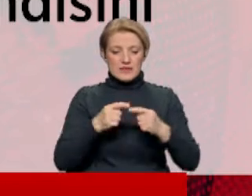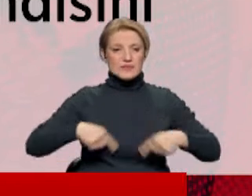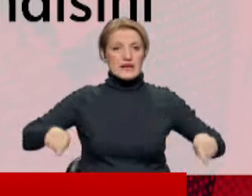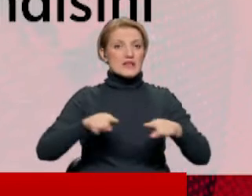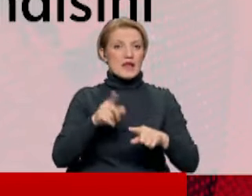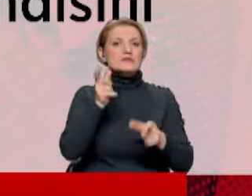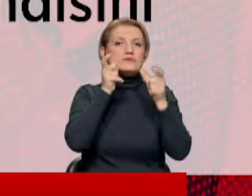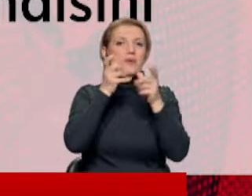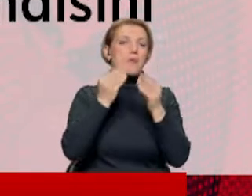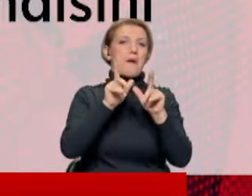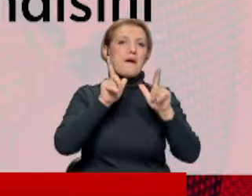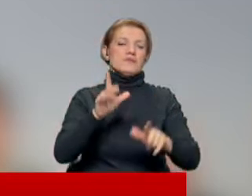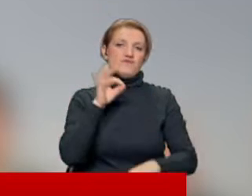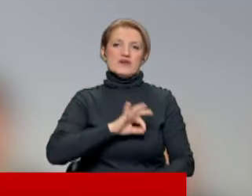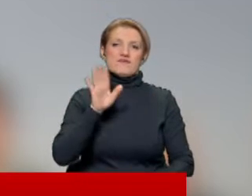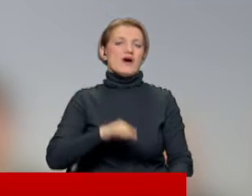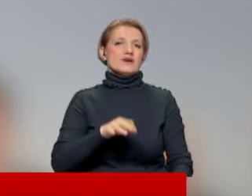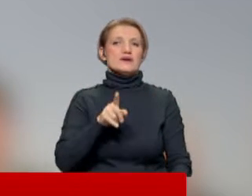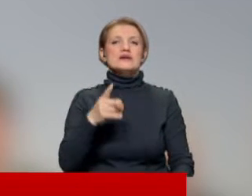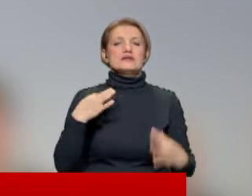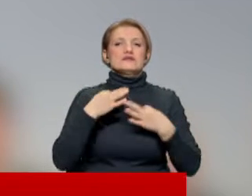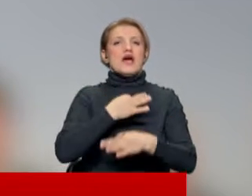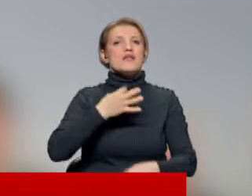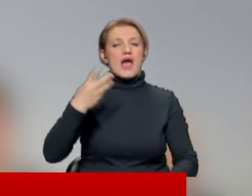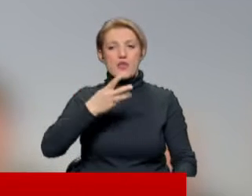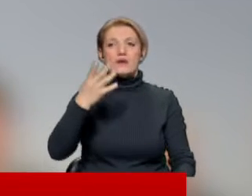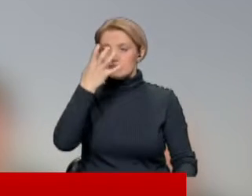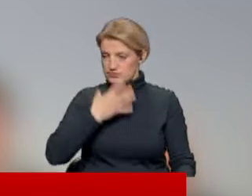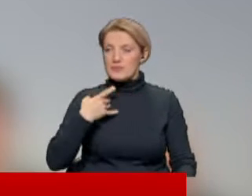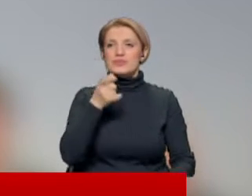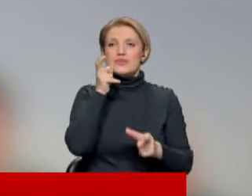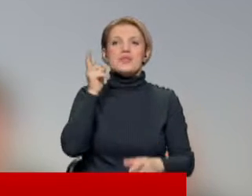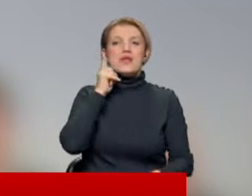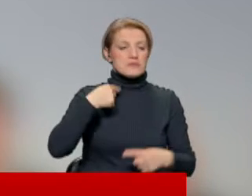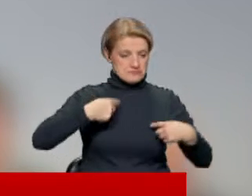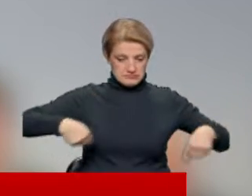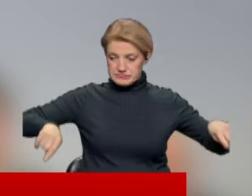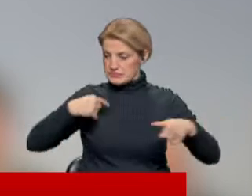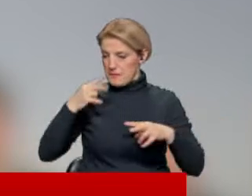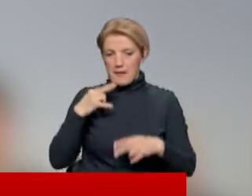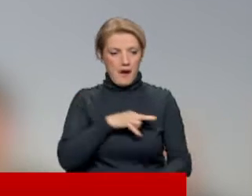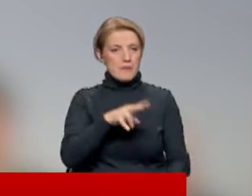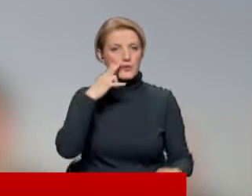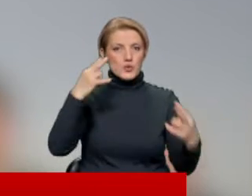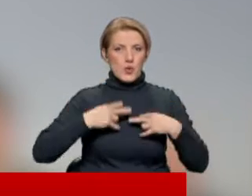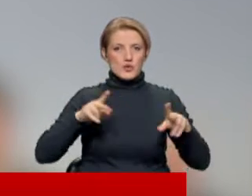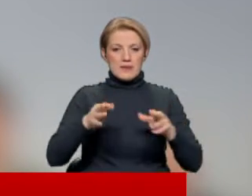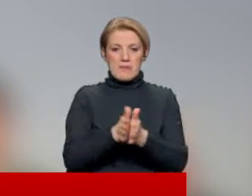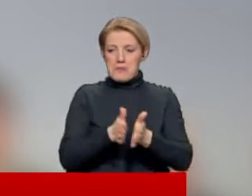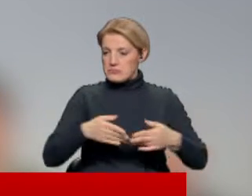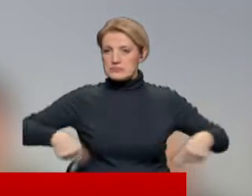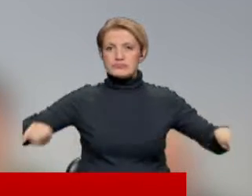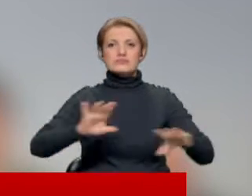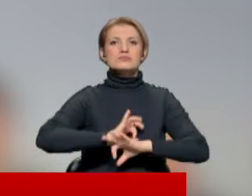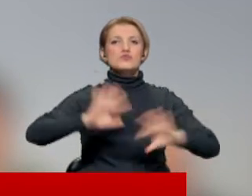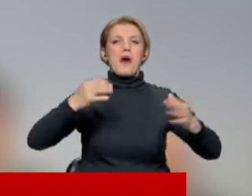bir gözden geçirmesinde fayda var. Sayın Erdoğan, tavsiyeni dikkate aldım. Yanımdakilere şöyle bir baktım. Gördüğün gibi yanımdakiler